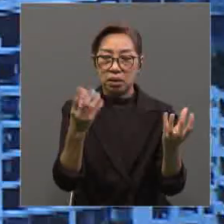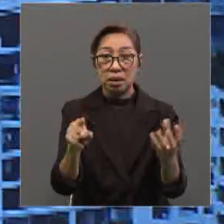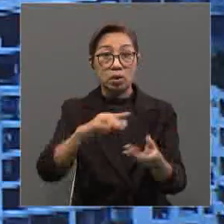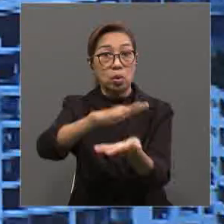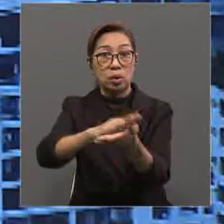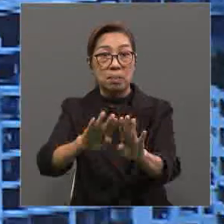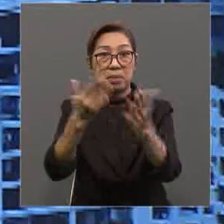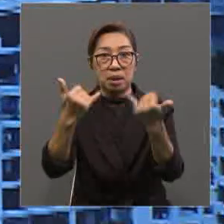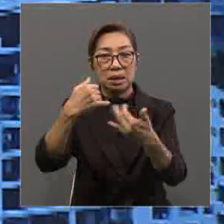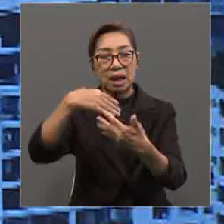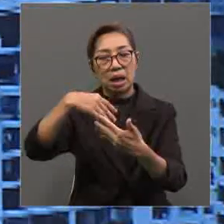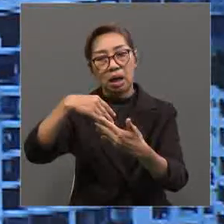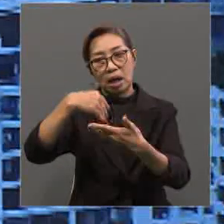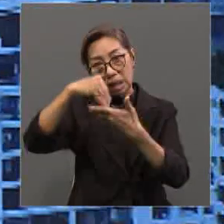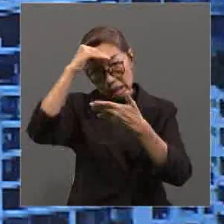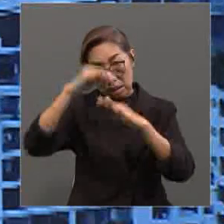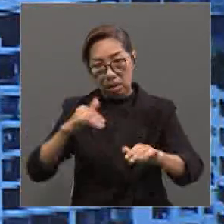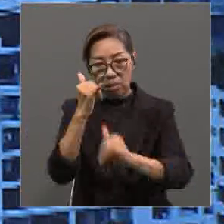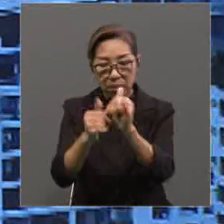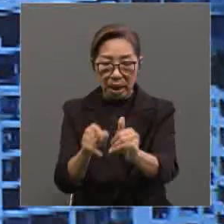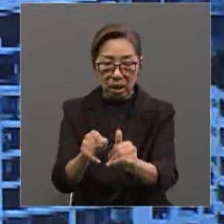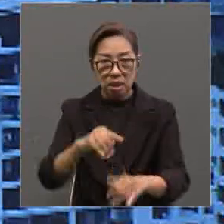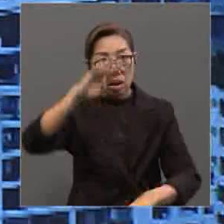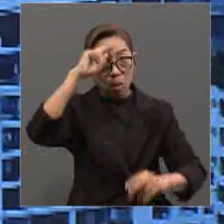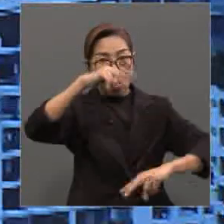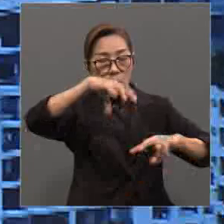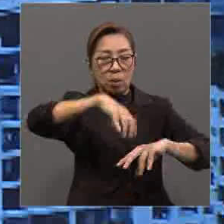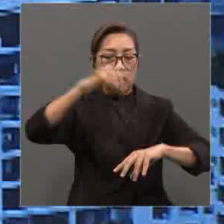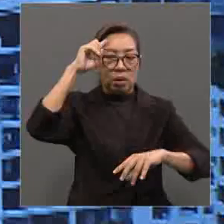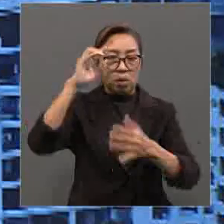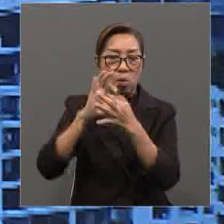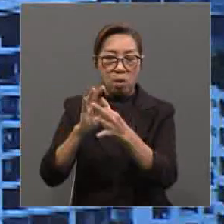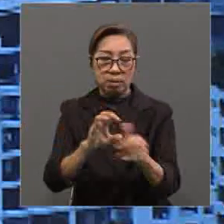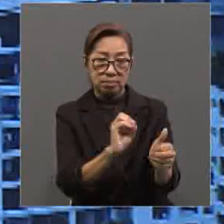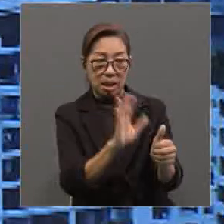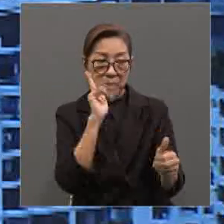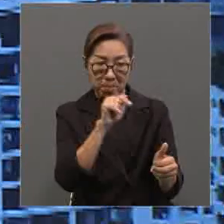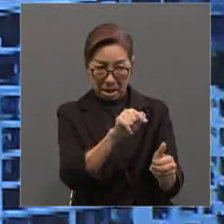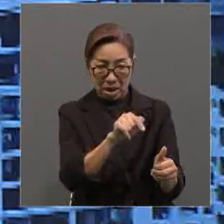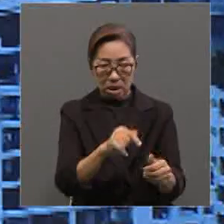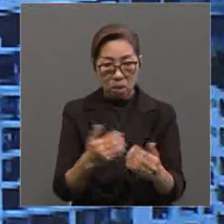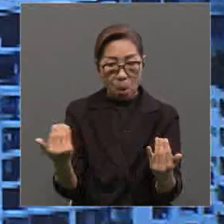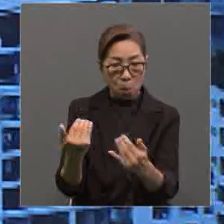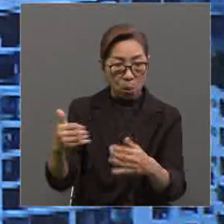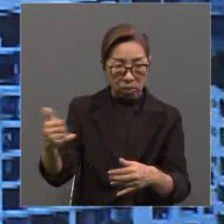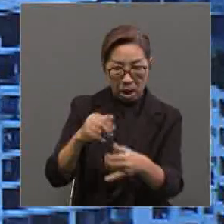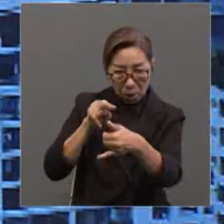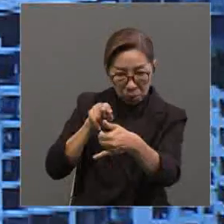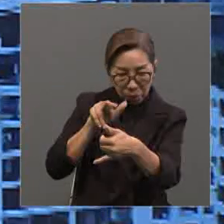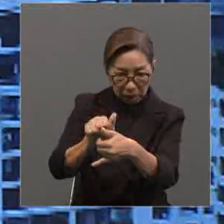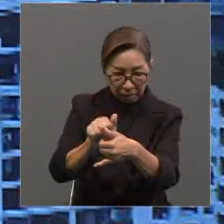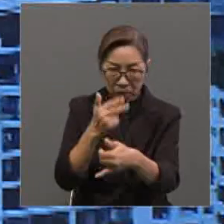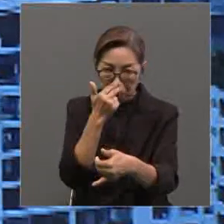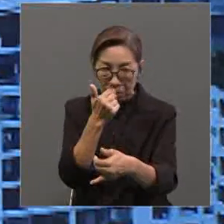เปิดเทอมกันทางกรมควบคุมโรคก็เลยแสดงความเป็นห่วงแนะนำไปยังผู้ปกครองนะคะให้คอยสังเกตอาการของลูกๆด้วยค่ะ